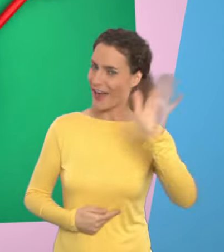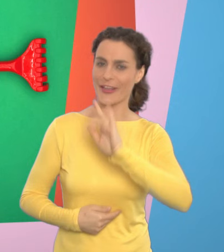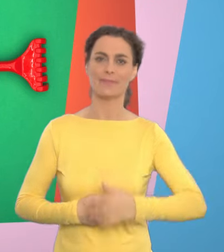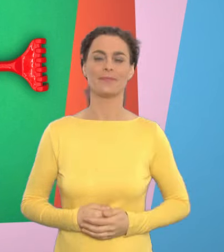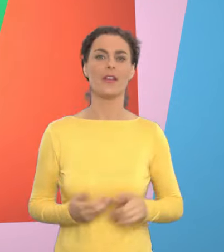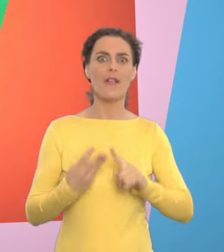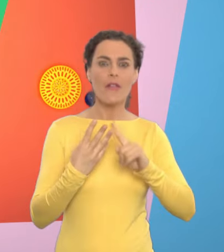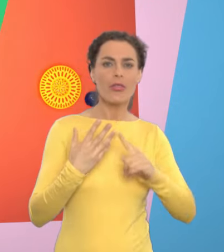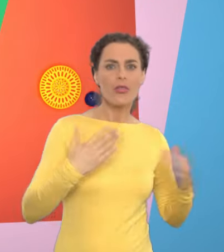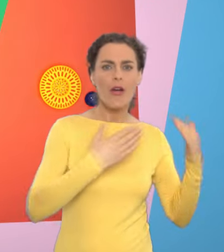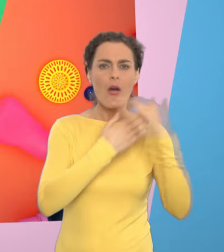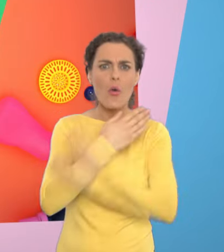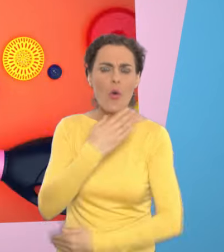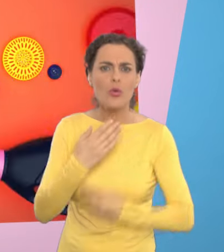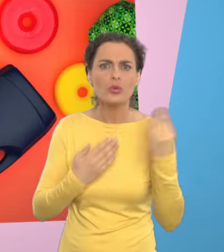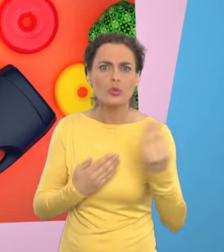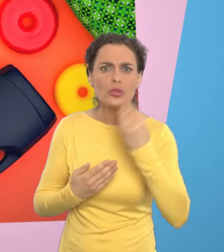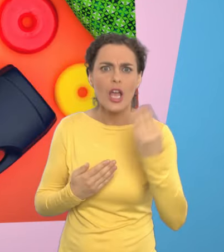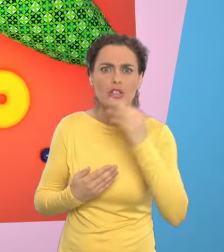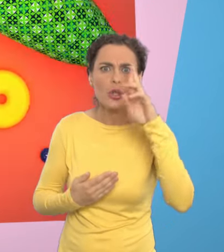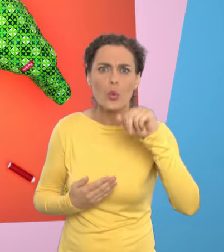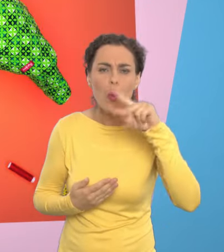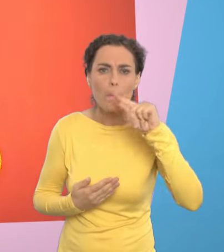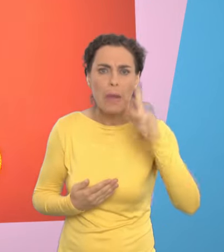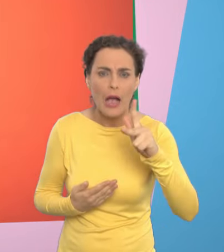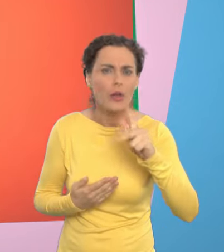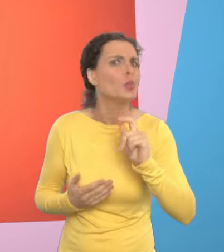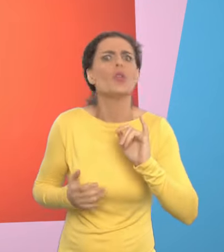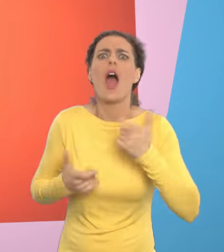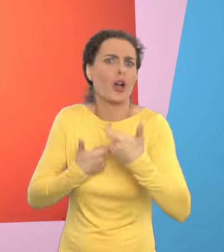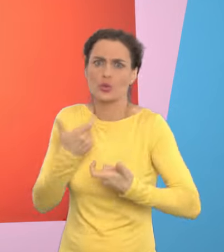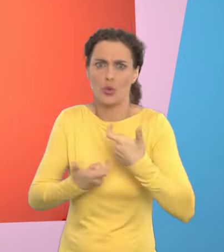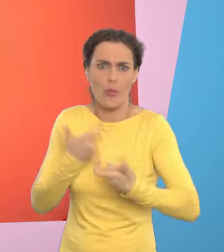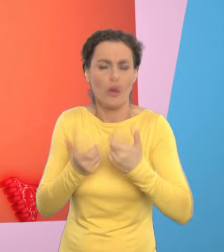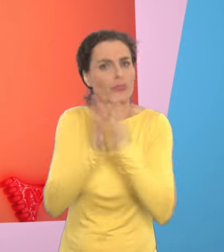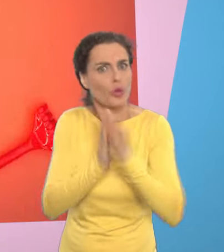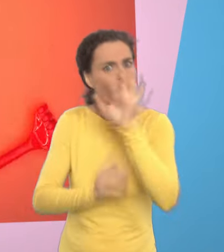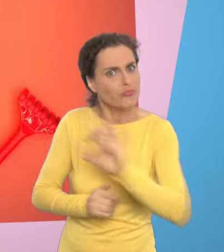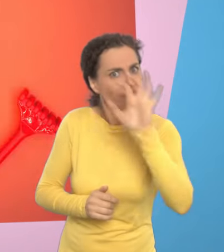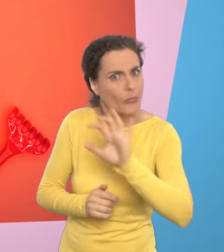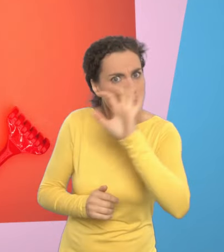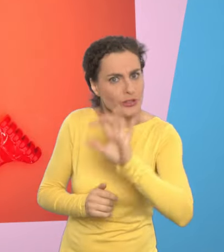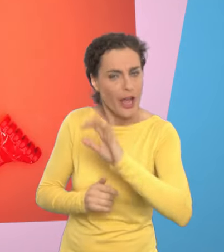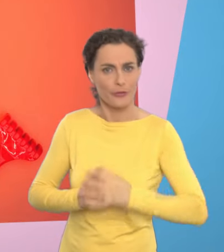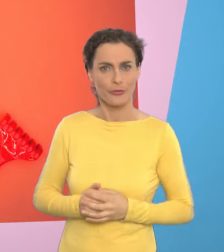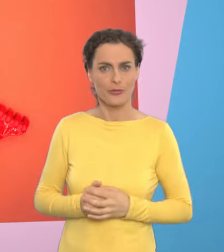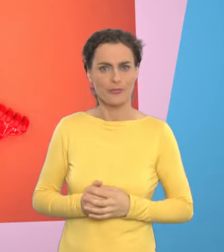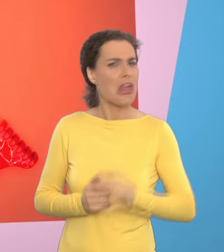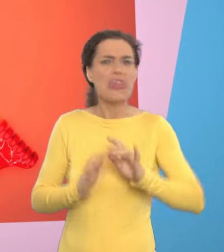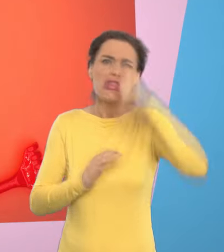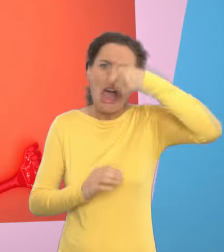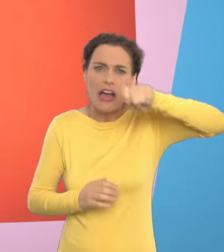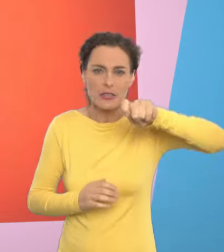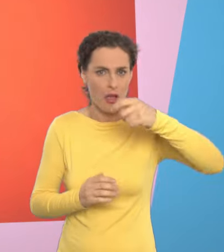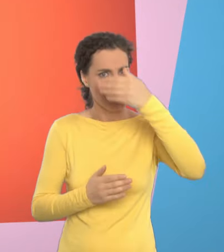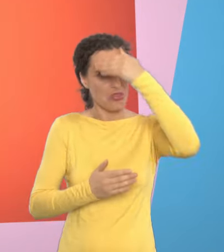pozdrawiam was. I na koniec w szybkim tempie. Będzie to ostatni rupak. Z czego powstał na ekranie? Przyjrzyj się dokładnie.